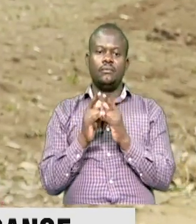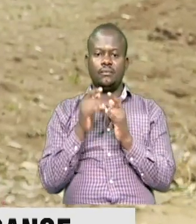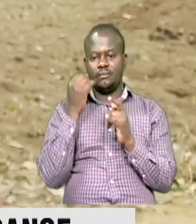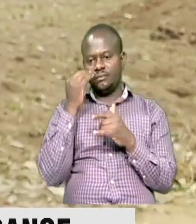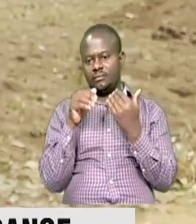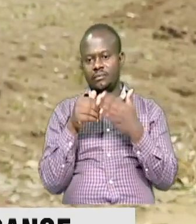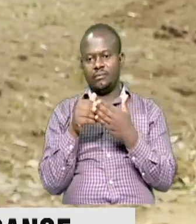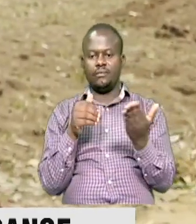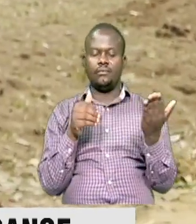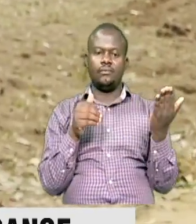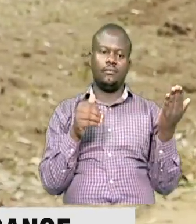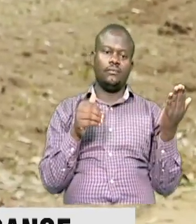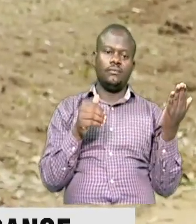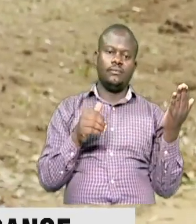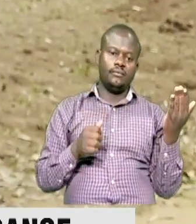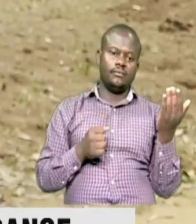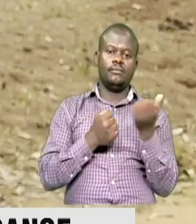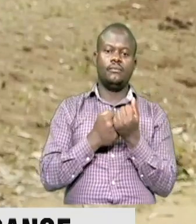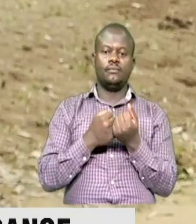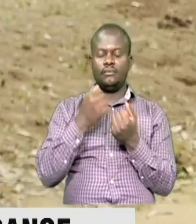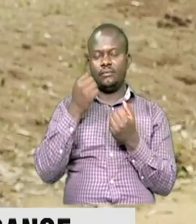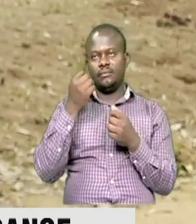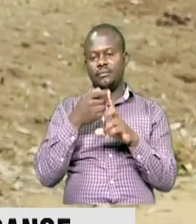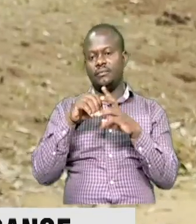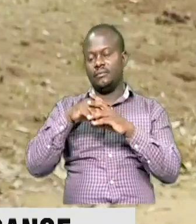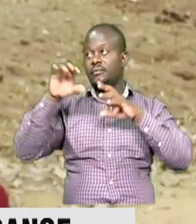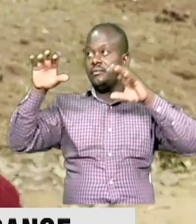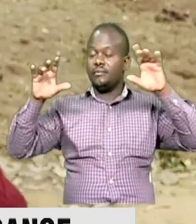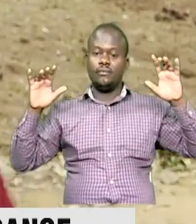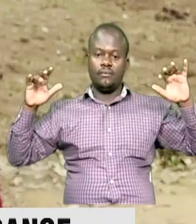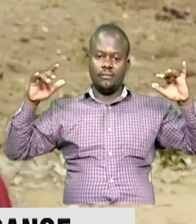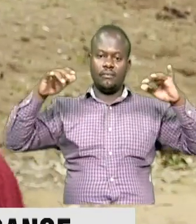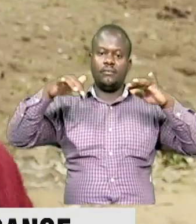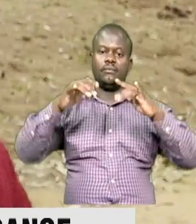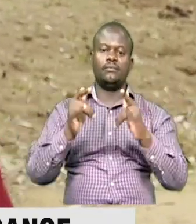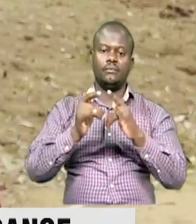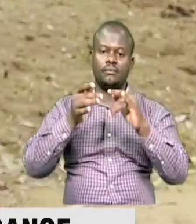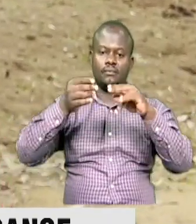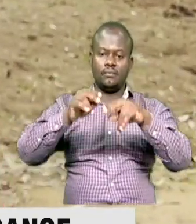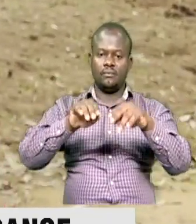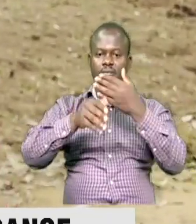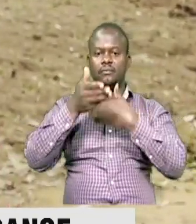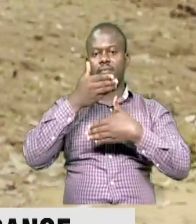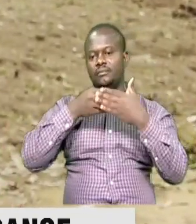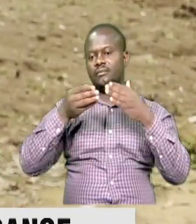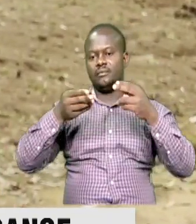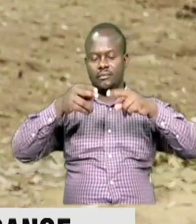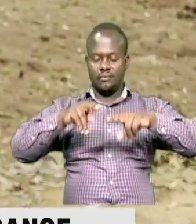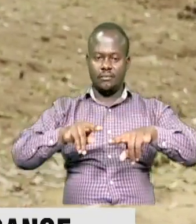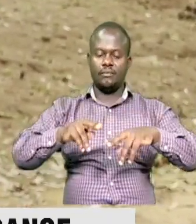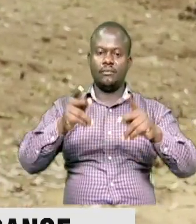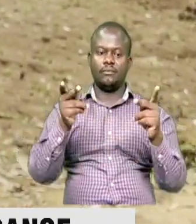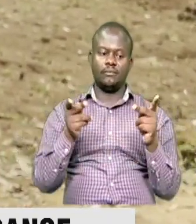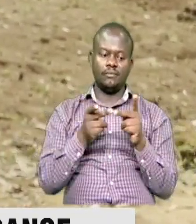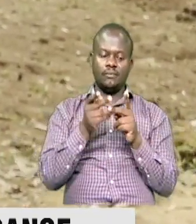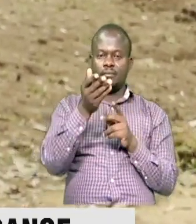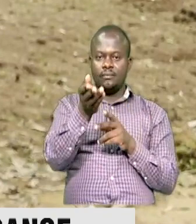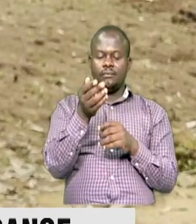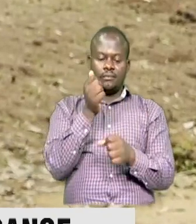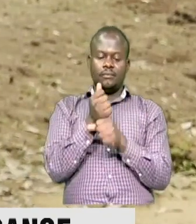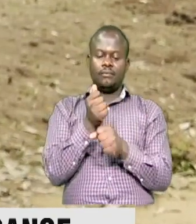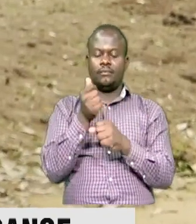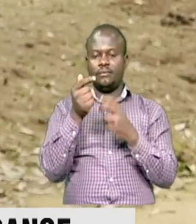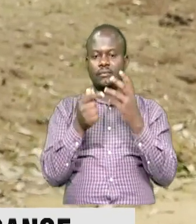karere abaterankunga baturutse impande n'impande niho amanama abera niho ibiganiro bibera niho hakorerwa